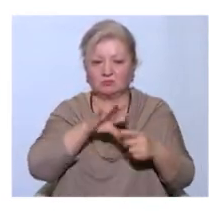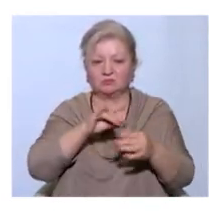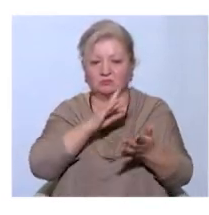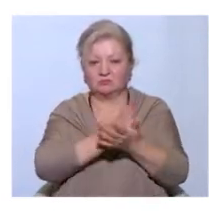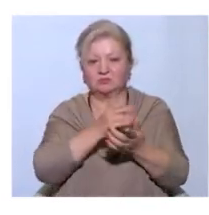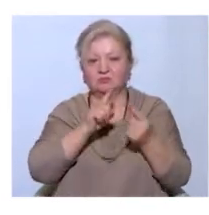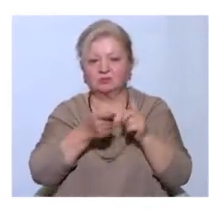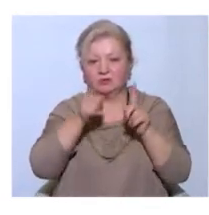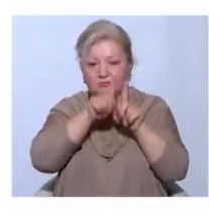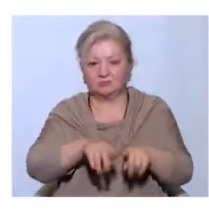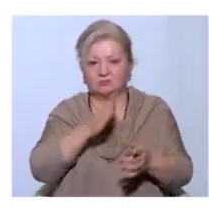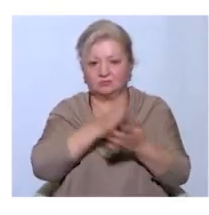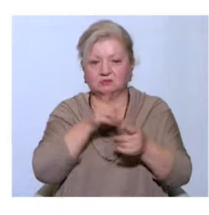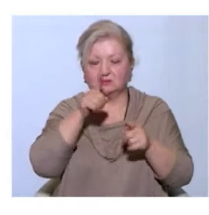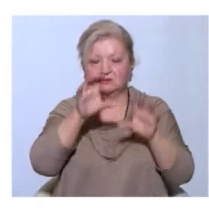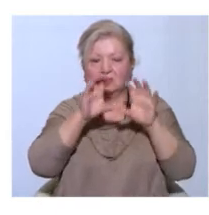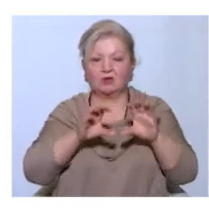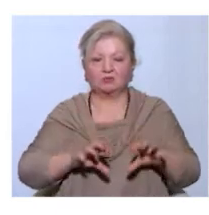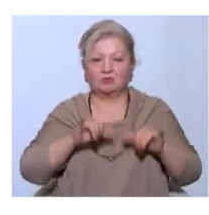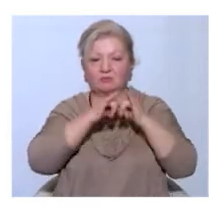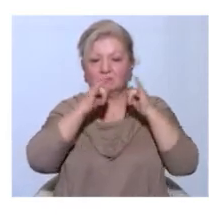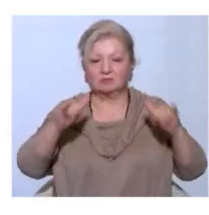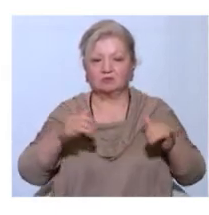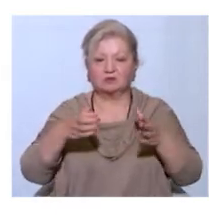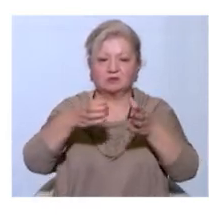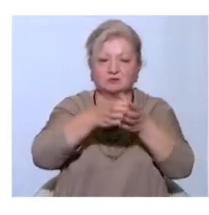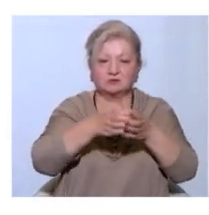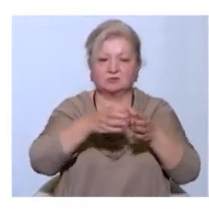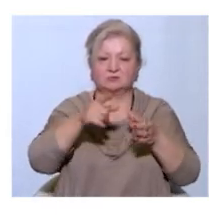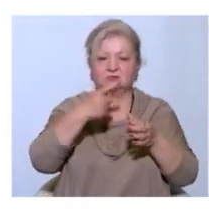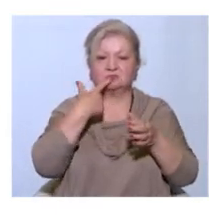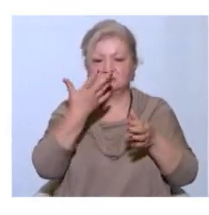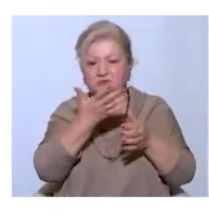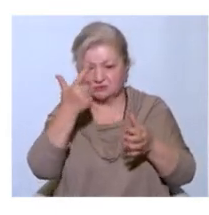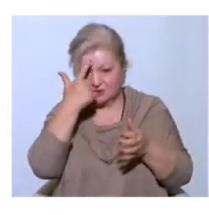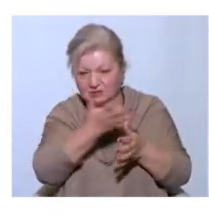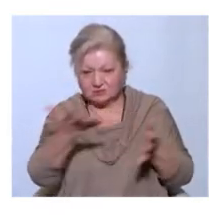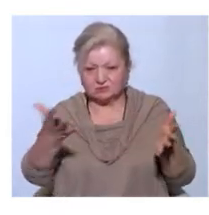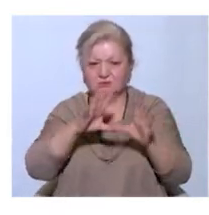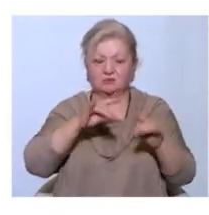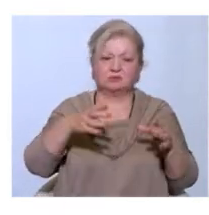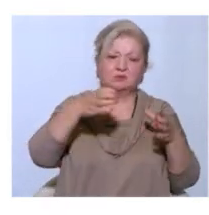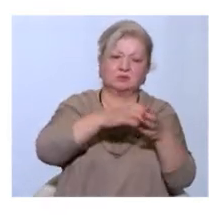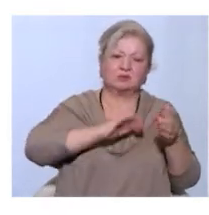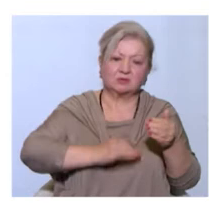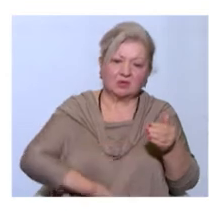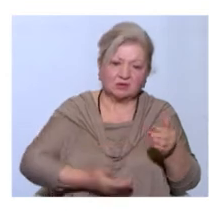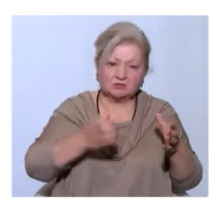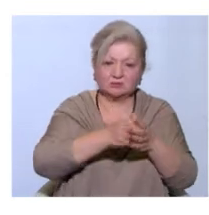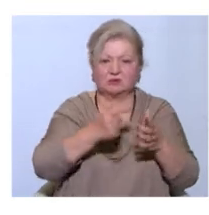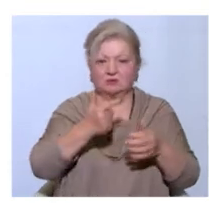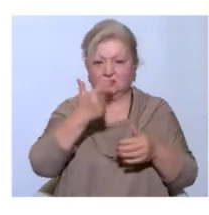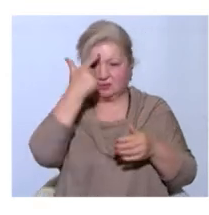და შესაბამისად ეს კანონები ვრცელდება საზოგადოებრივი მიმართულებით, როგორც საჯარო ისე კერძო სექტორში, მათ შორის საგანმანათლებლო